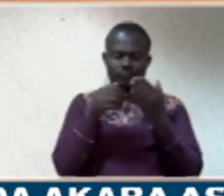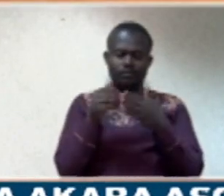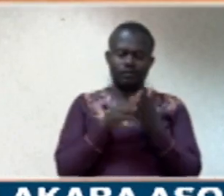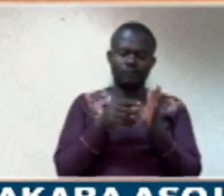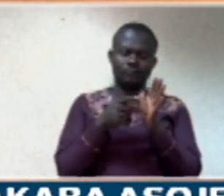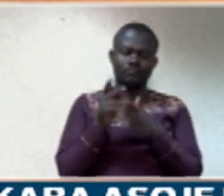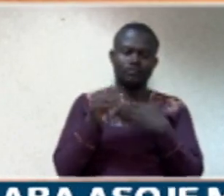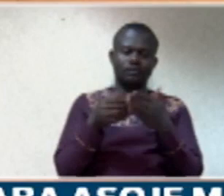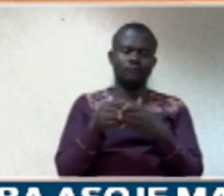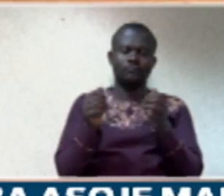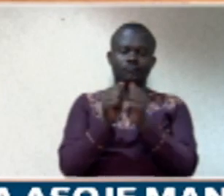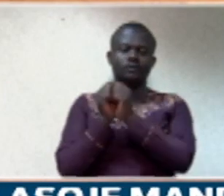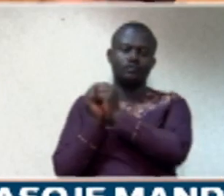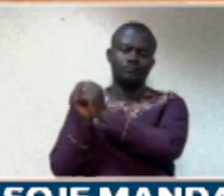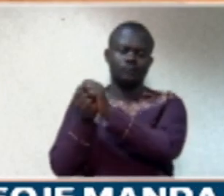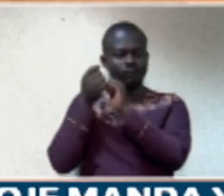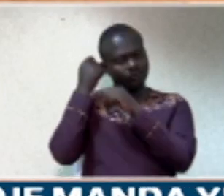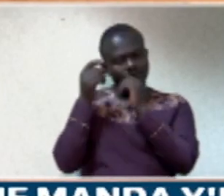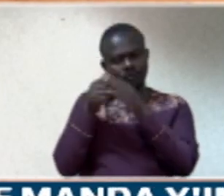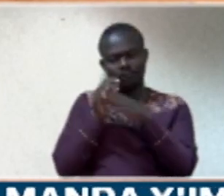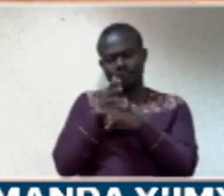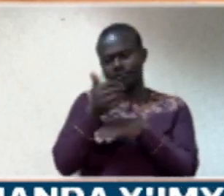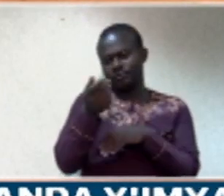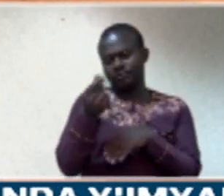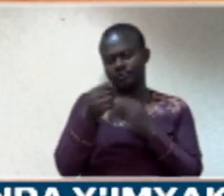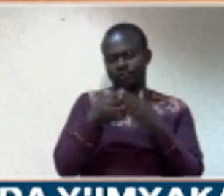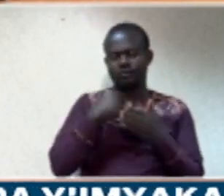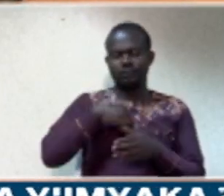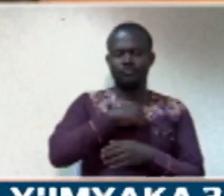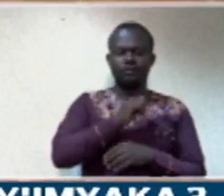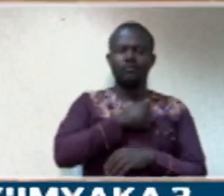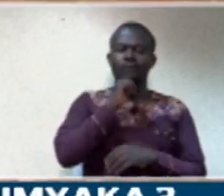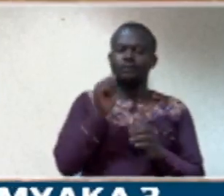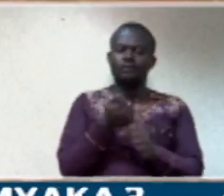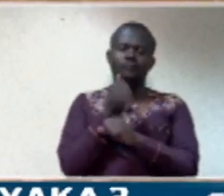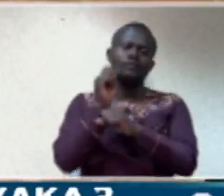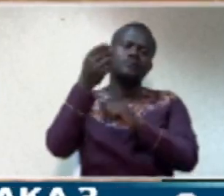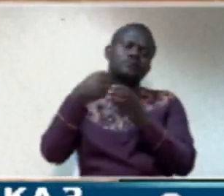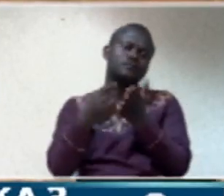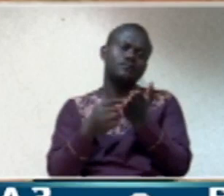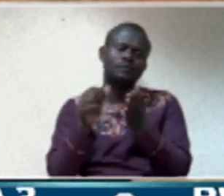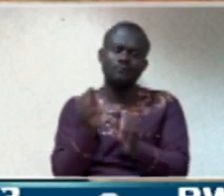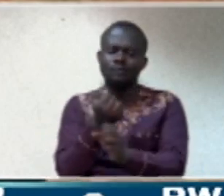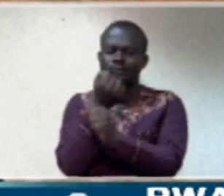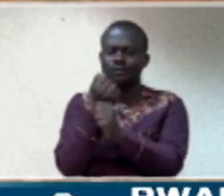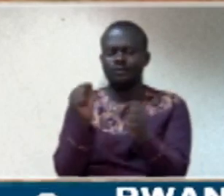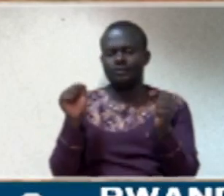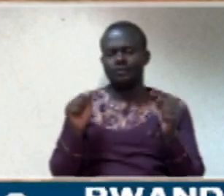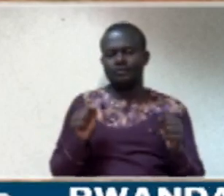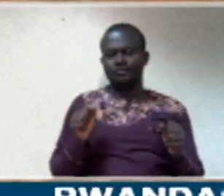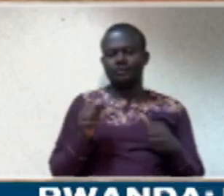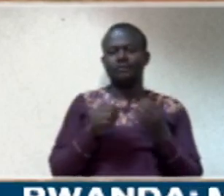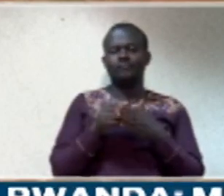yarangiye bashyira hande. Pak. Urumva narenga kuri amafaranga ya Uganda. Ntabwo najyayo. Nabageze nk'izo 1500 mbigeje ku mufuka nagira